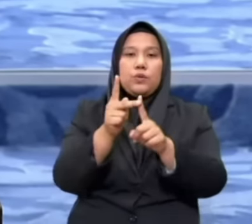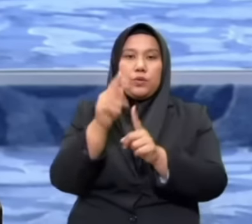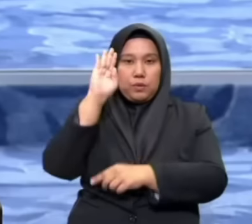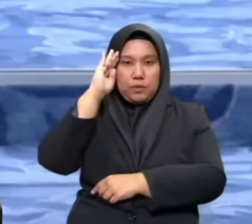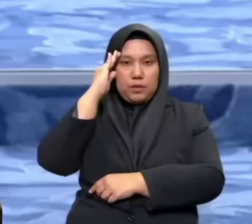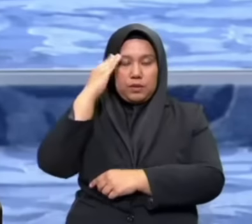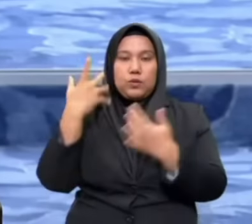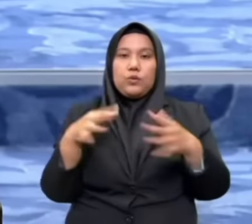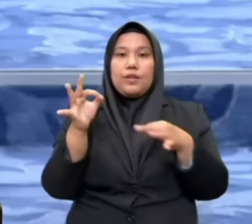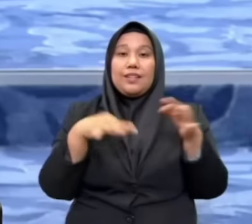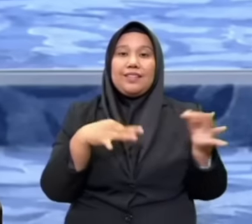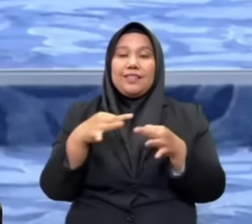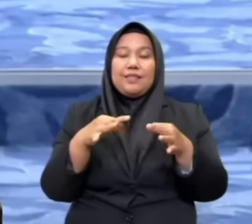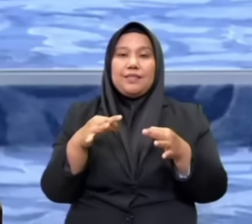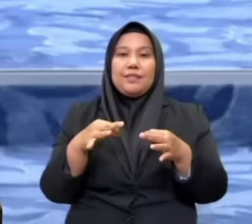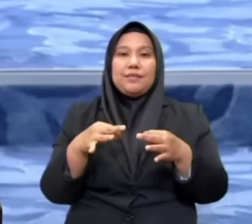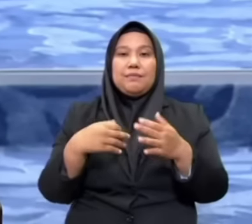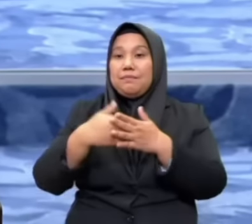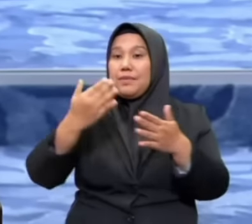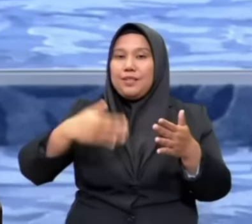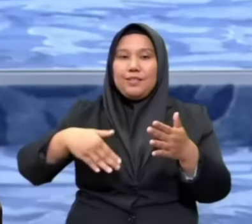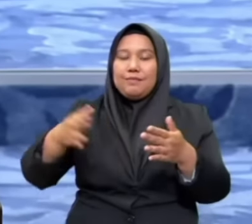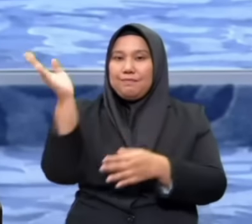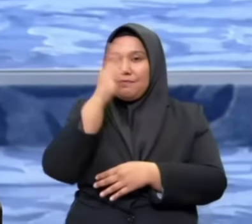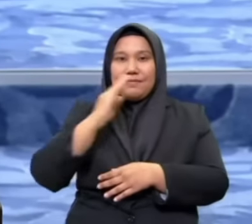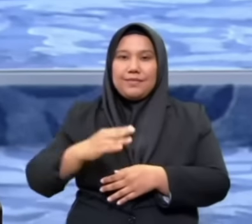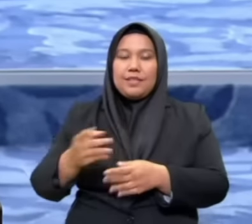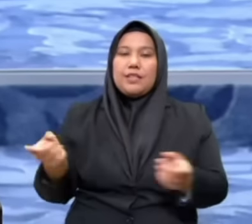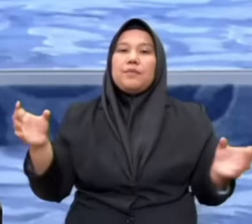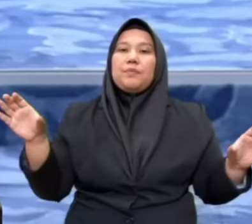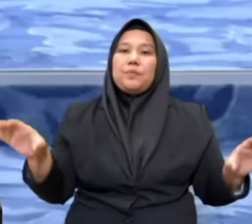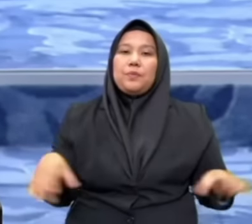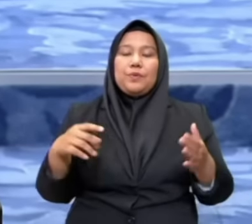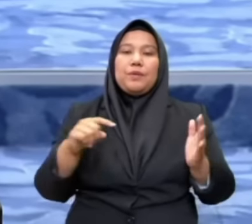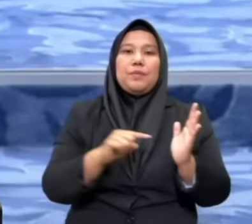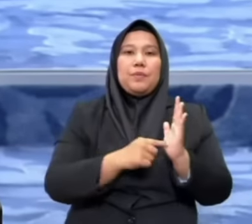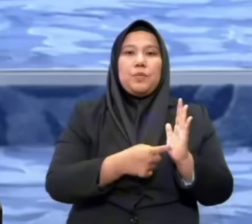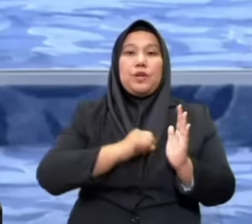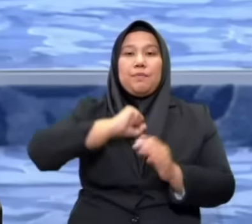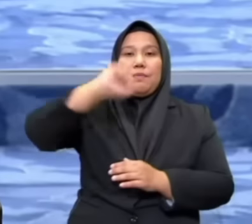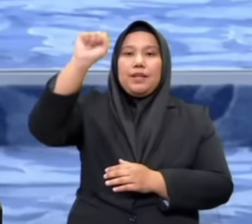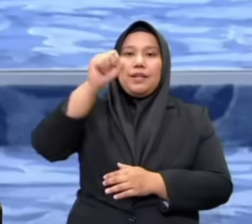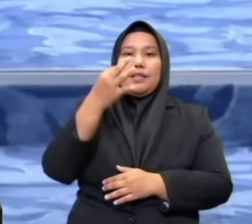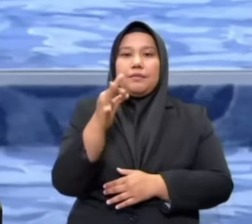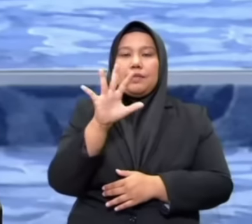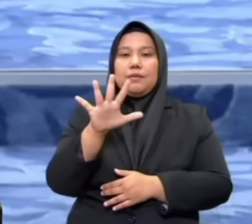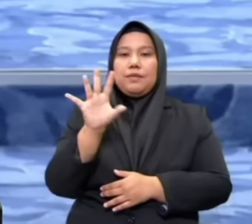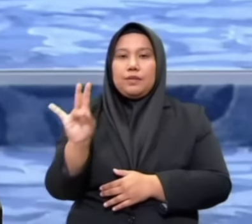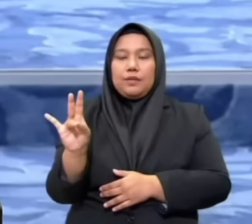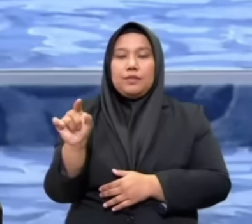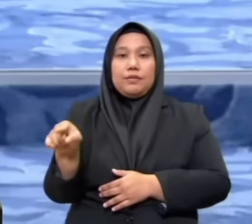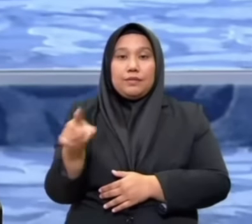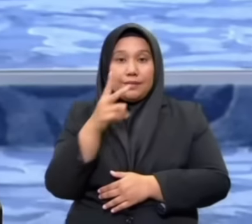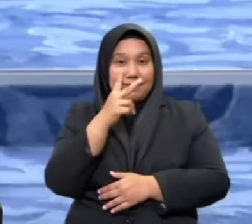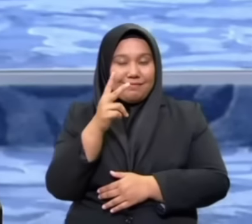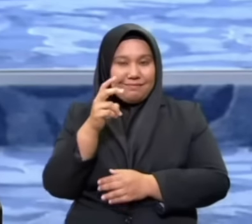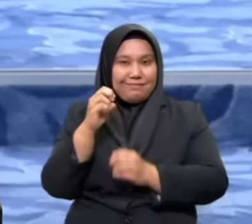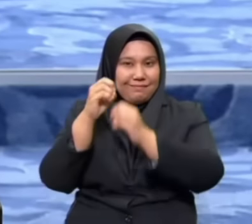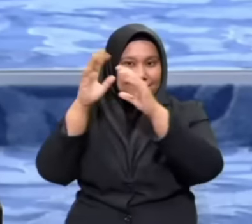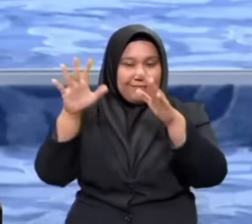mana saya jelaskan, belum pernah dilakukan sejak kita merdeka 1957. Itu memberikan gambaran bahawa dasar ini